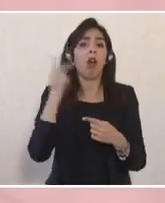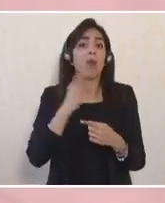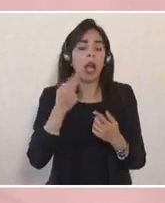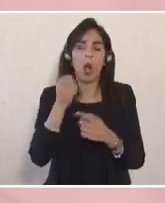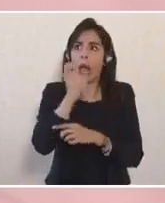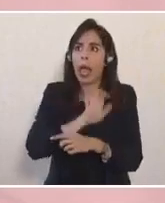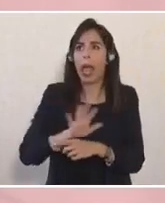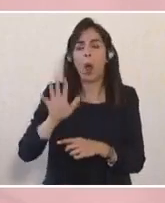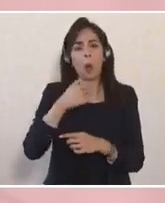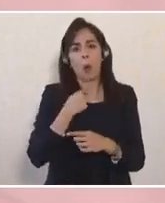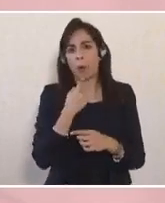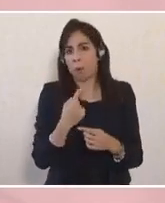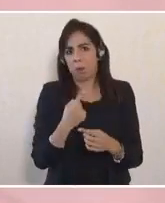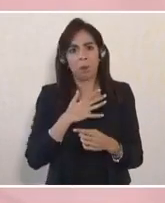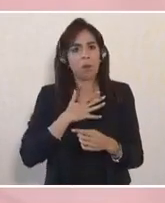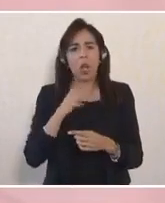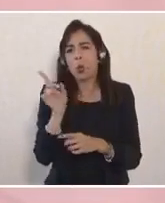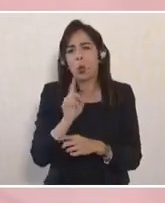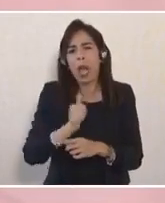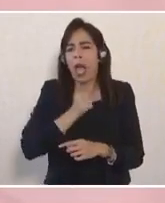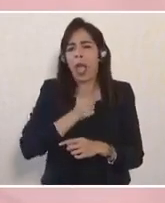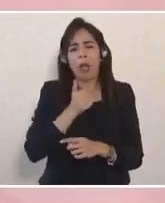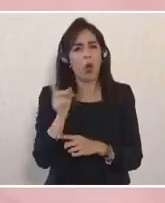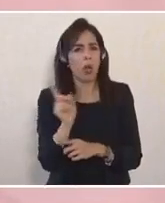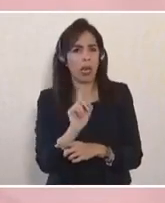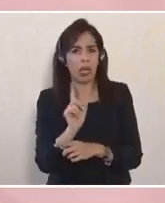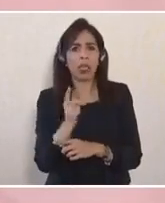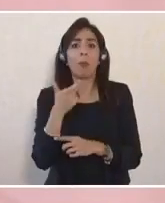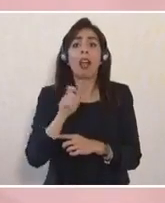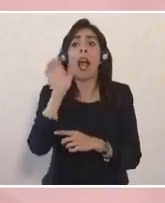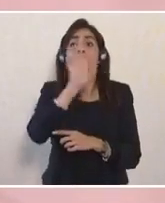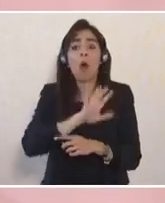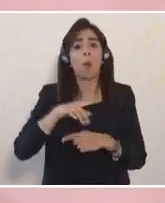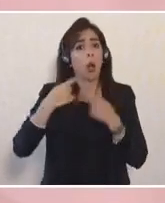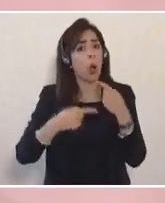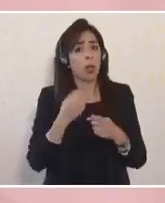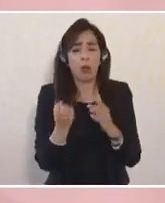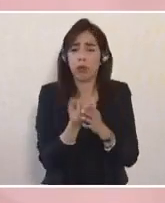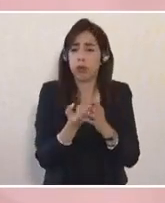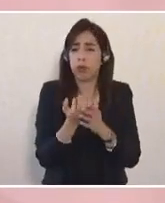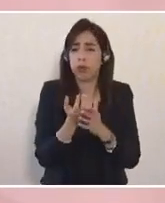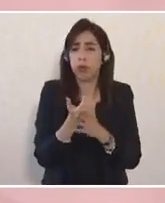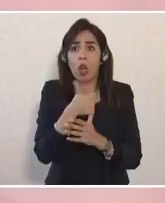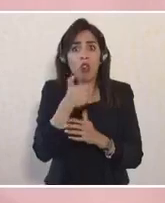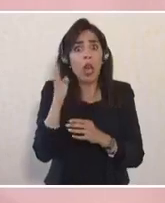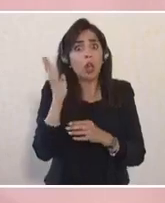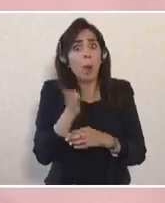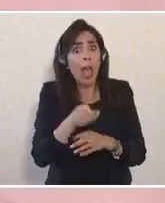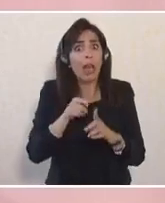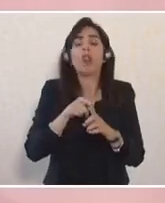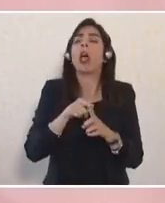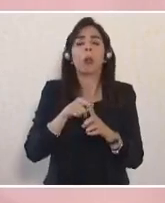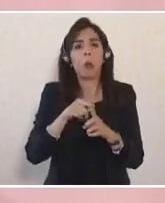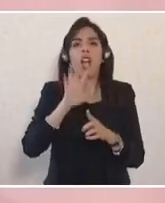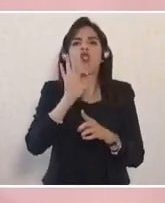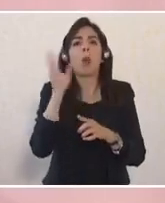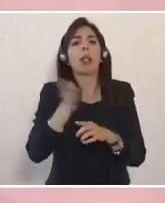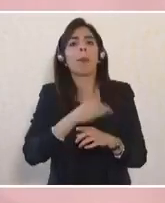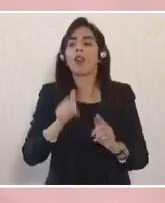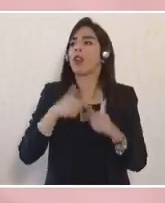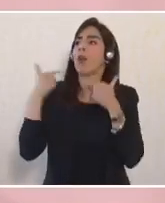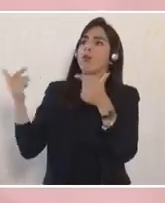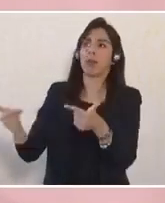perché l'Europa ha continuato ad esportare metà della sua produzione altrove, a paesi che non la esportavano